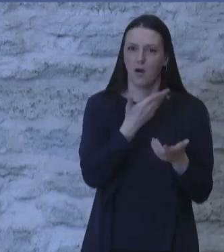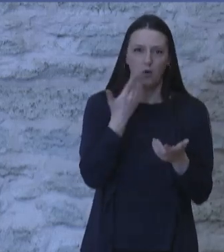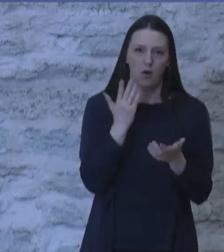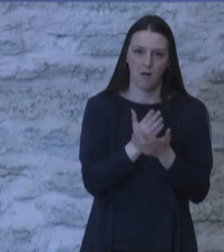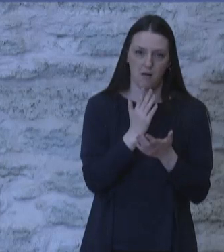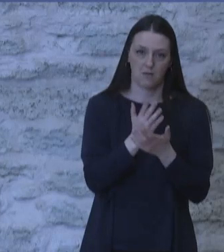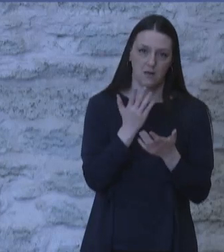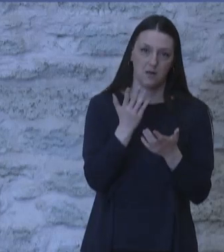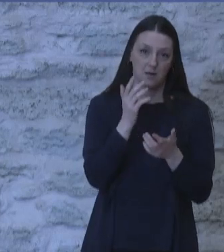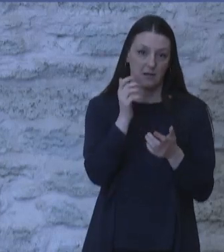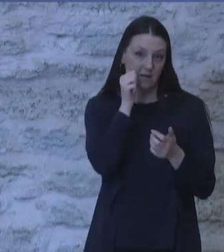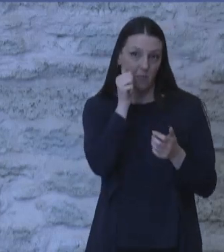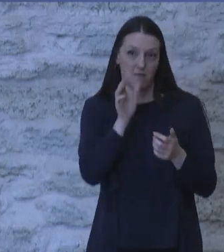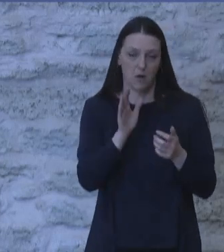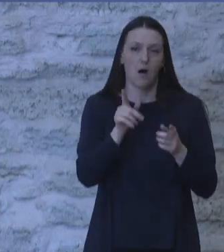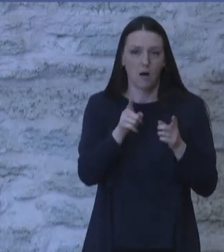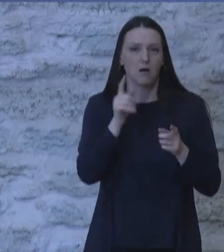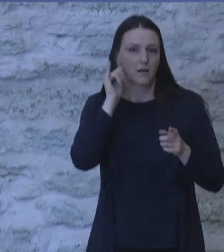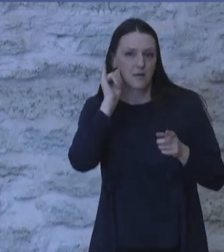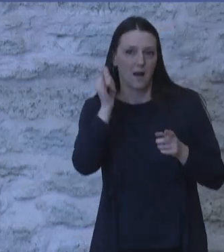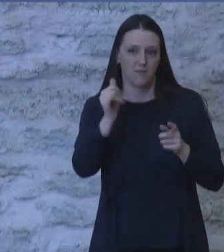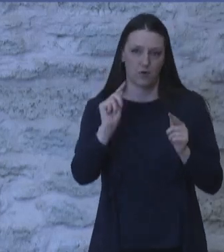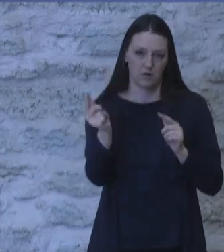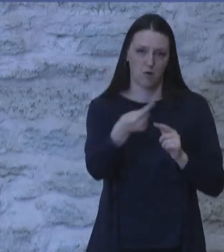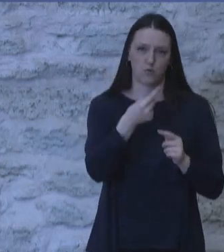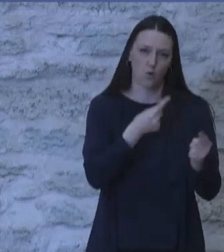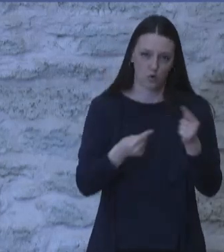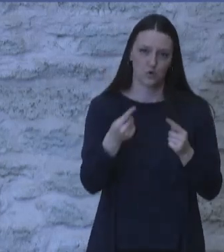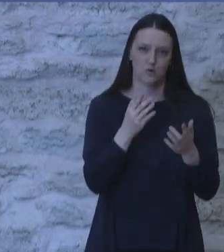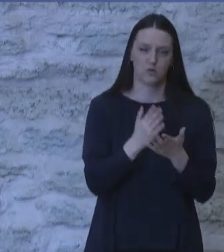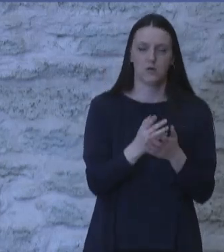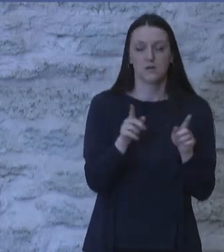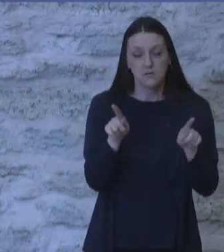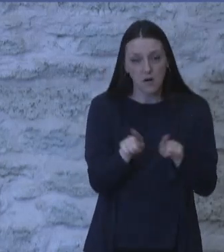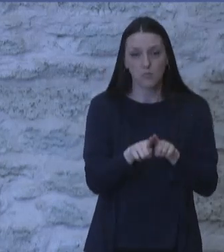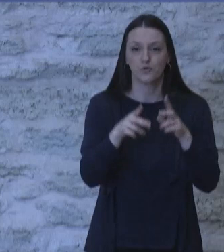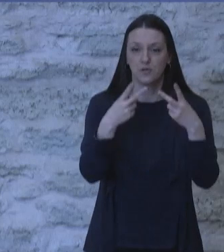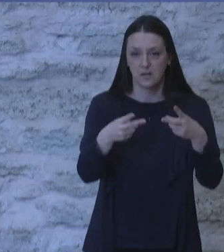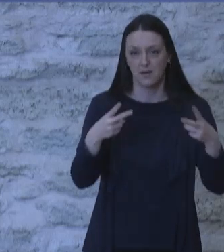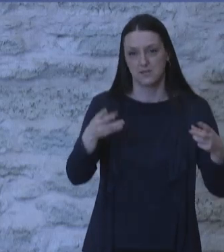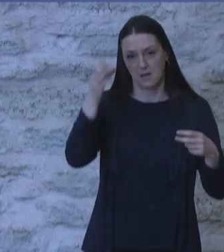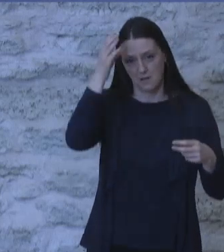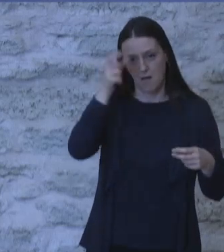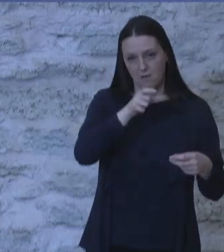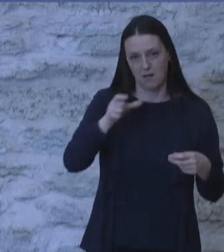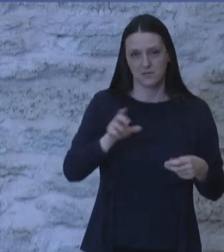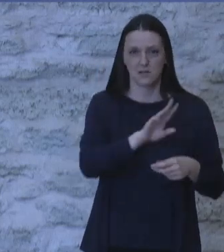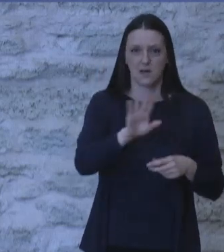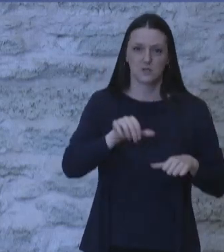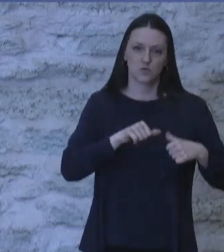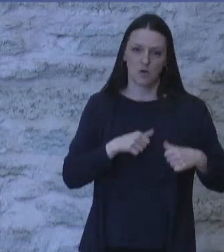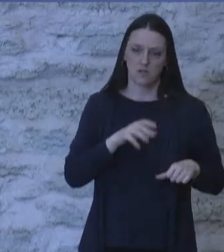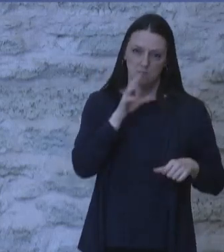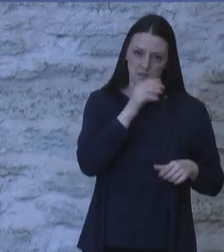siis nädalas mitmekordiga telefoni teel. Aga ka teised, aga ka teised, kes valutavad südalt sellepärast. Nüüd Ida